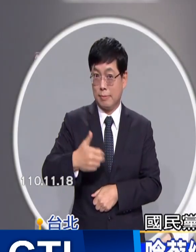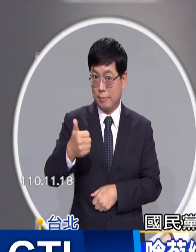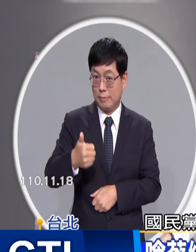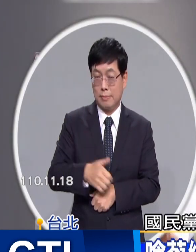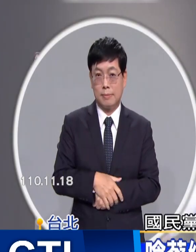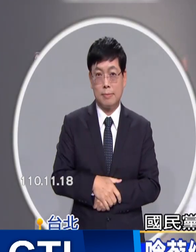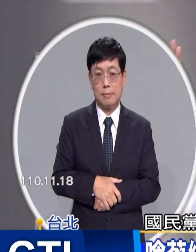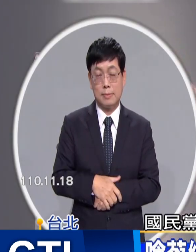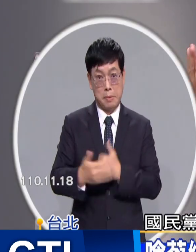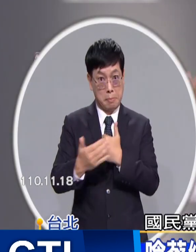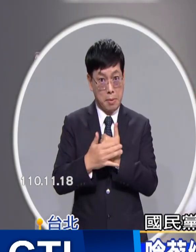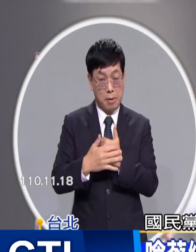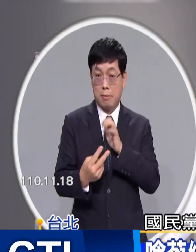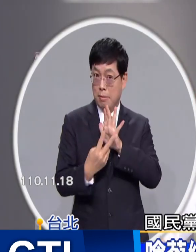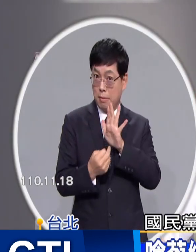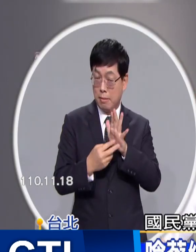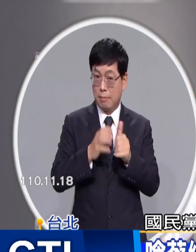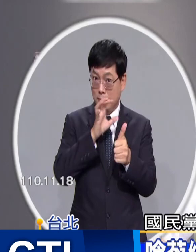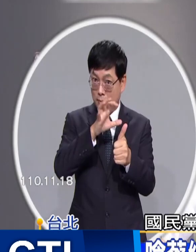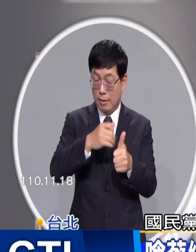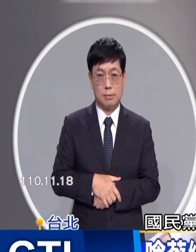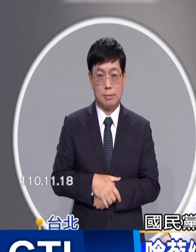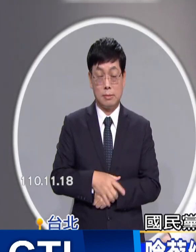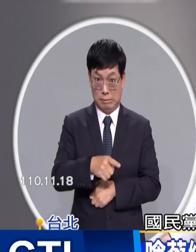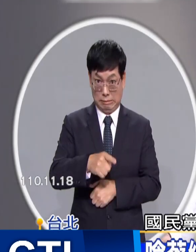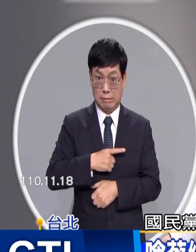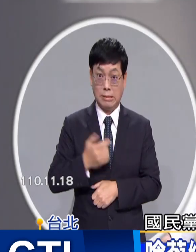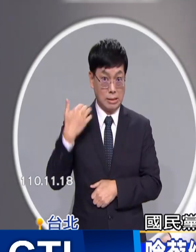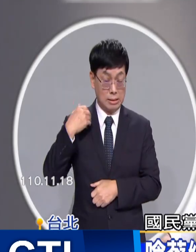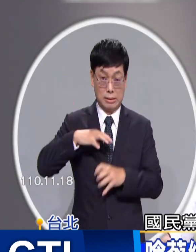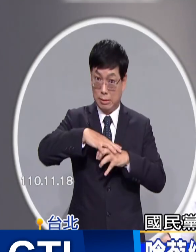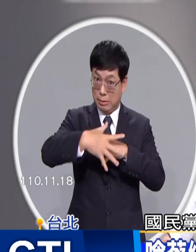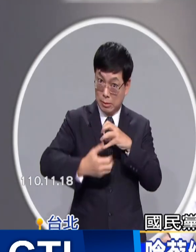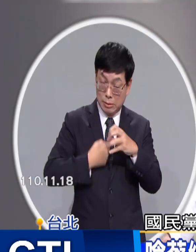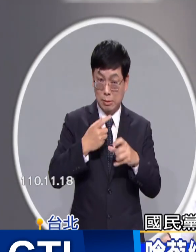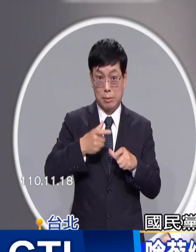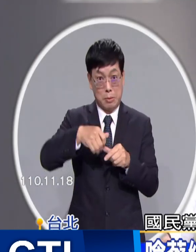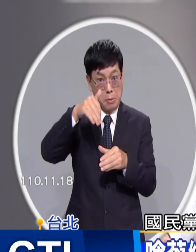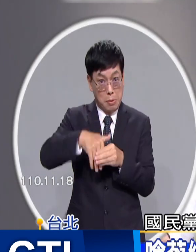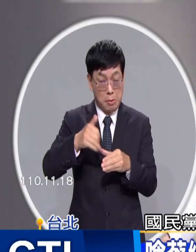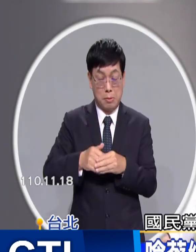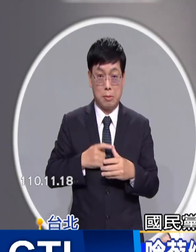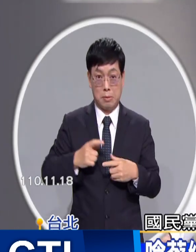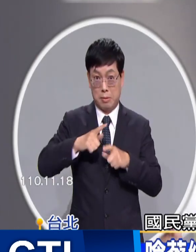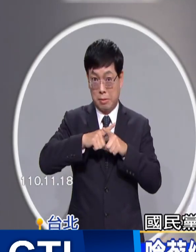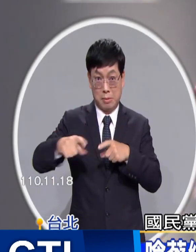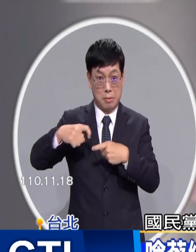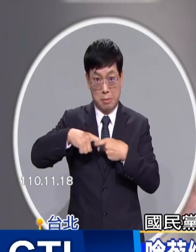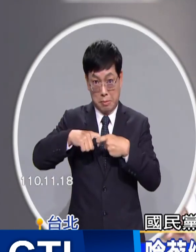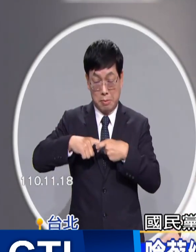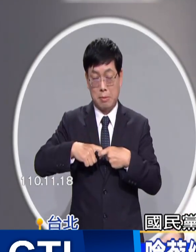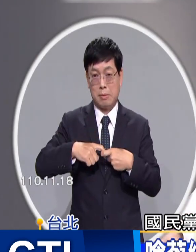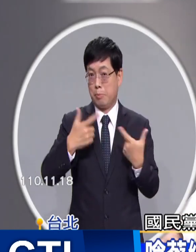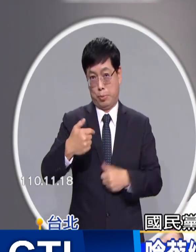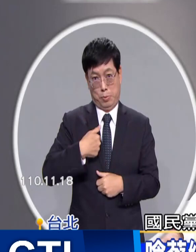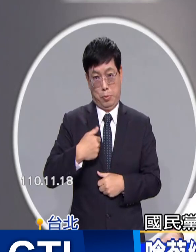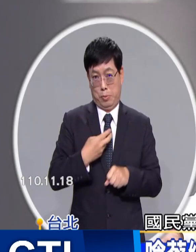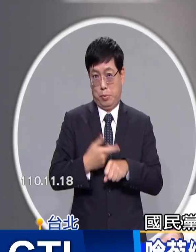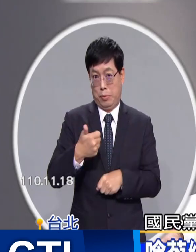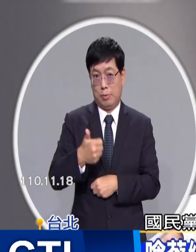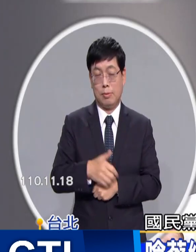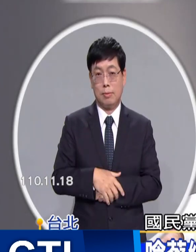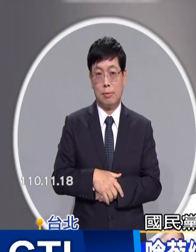勇部长帮我直接痛骂陈其迈，说全世界公投都是绑大选的，不是罗志